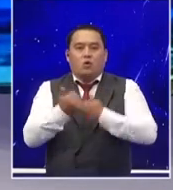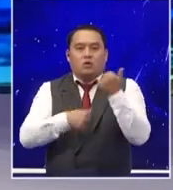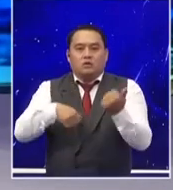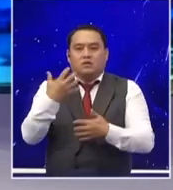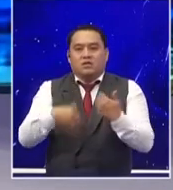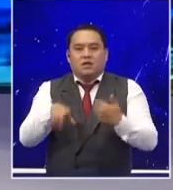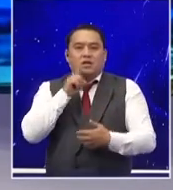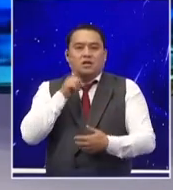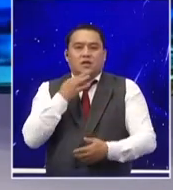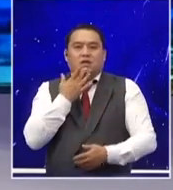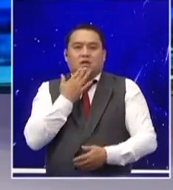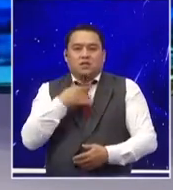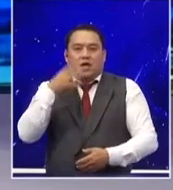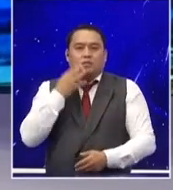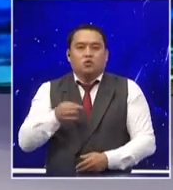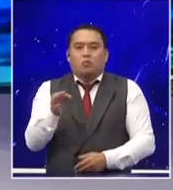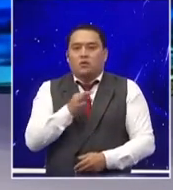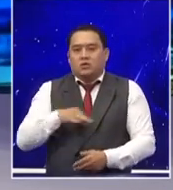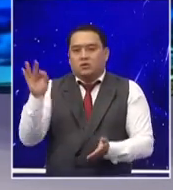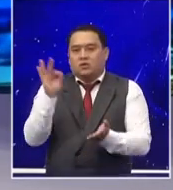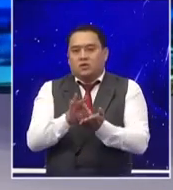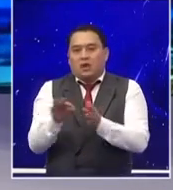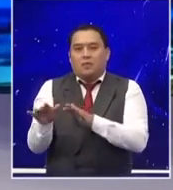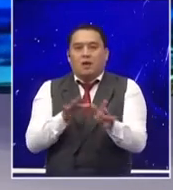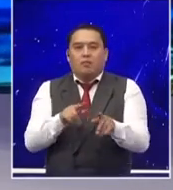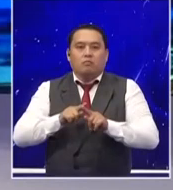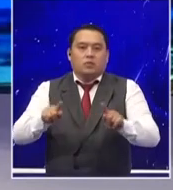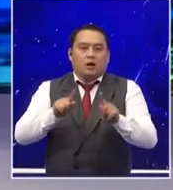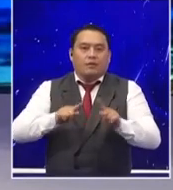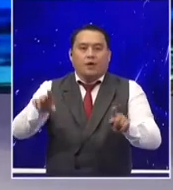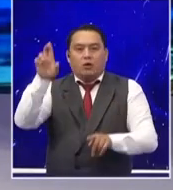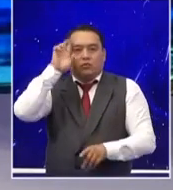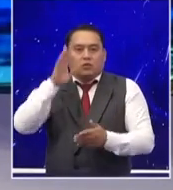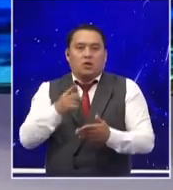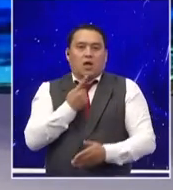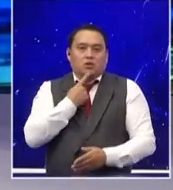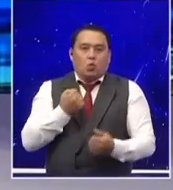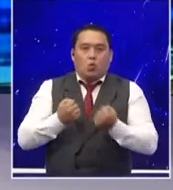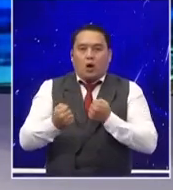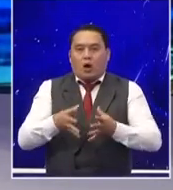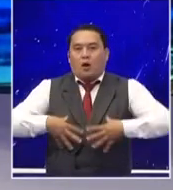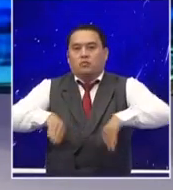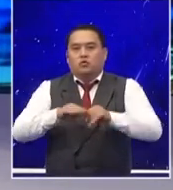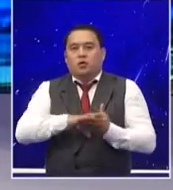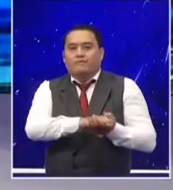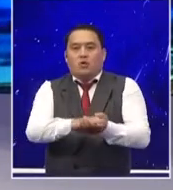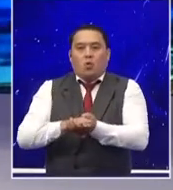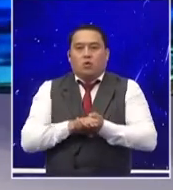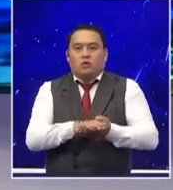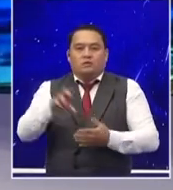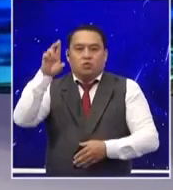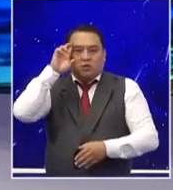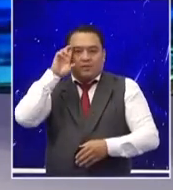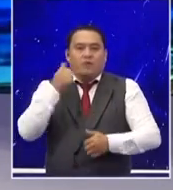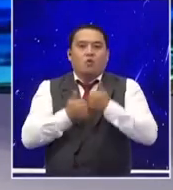подростков разных национальностей алматинской области цель мероприятия пропаганда государственного языка и укреплению общественного согласия единство страны